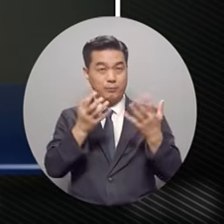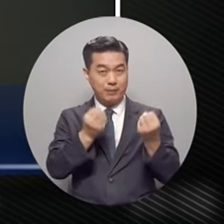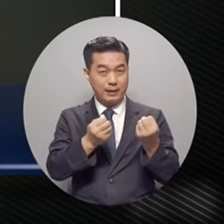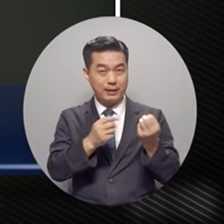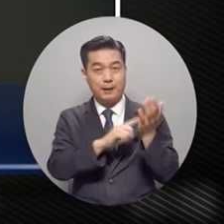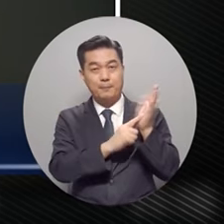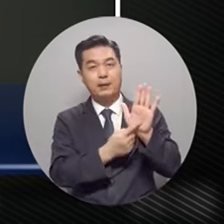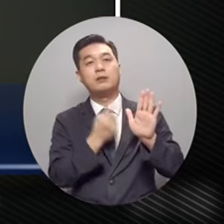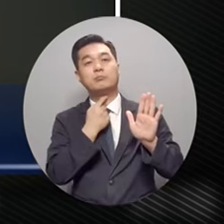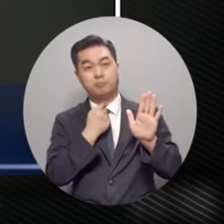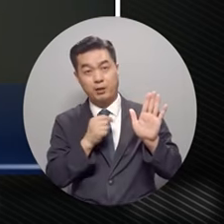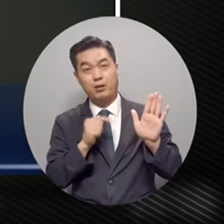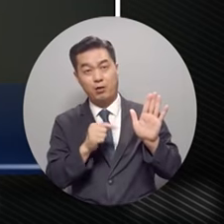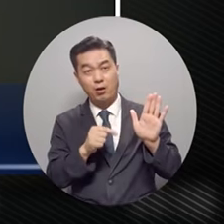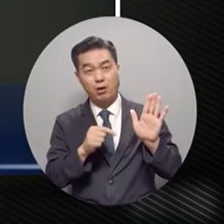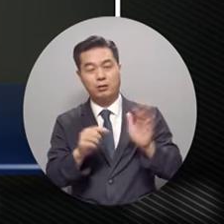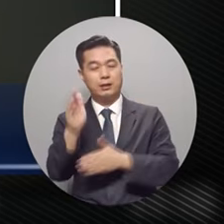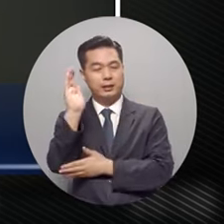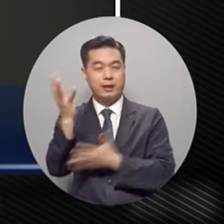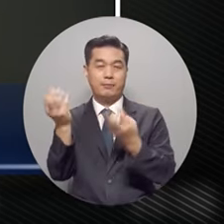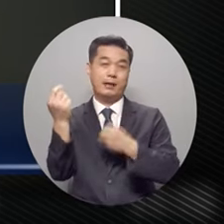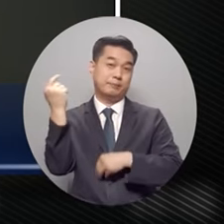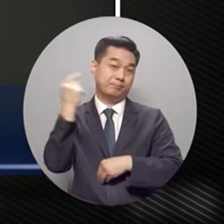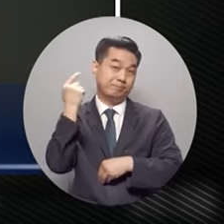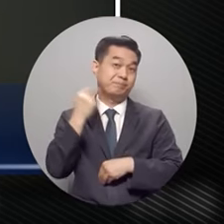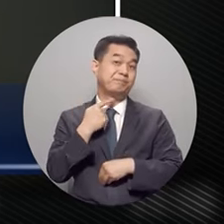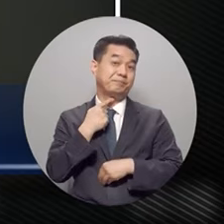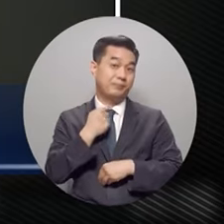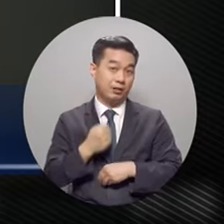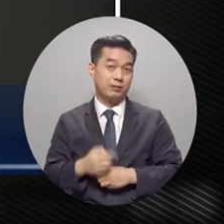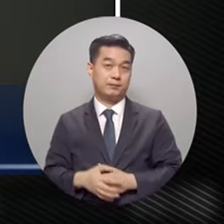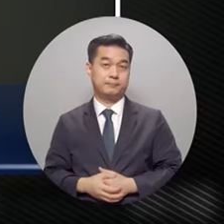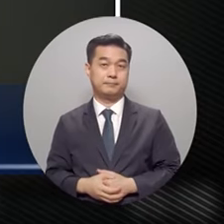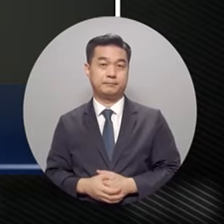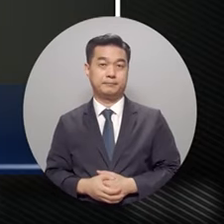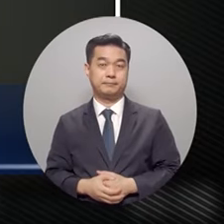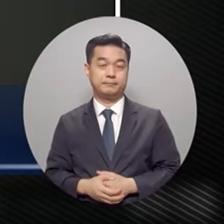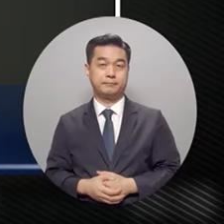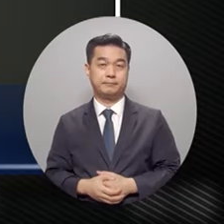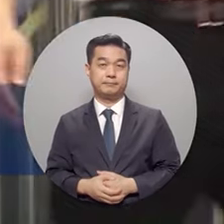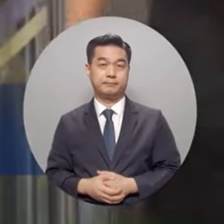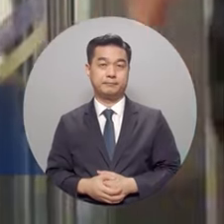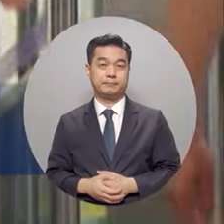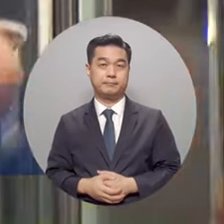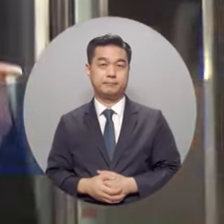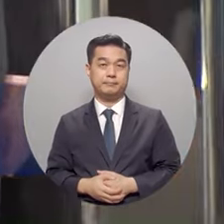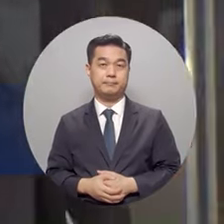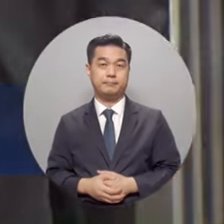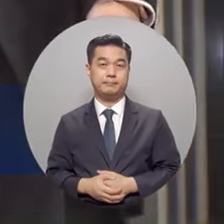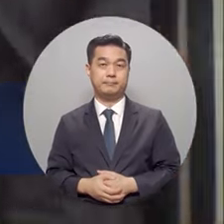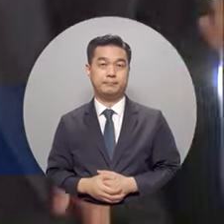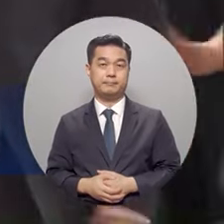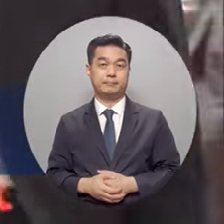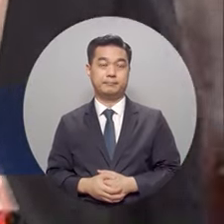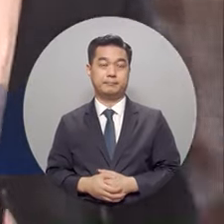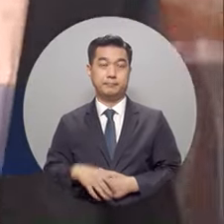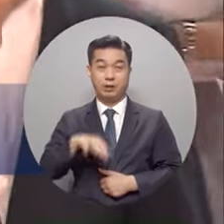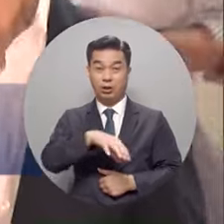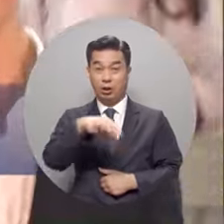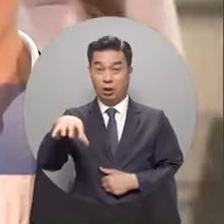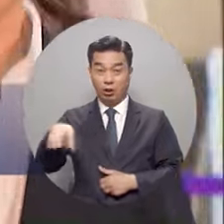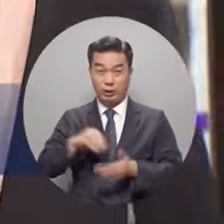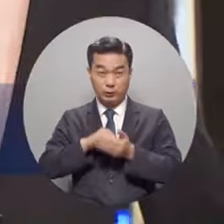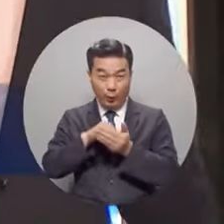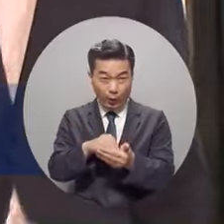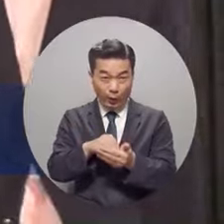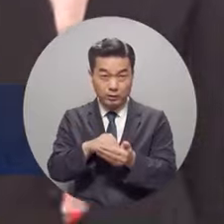밝혀온 분이다. 이렇게 이제 얘기를 많이 듣기도 했는데. 저희 방송. 어디에 뭐 속해 있었다 그런 걸로